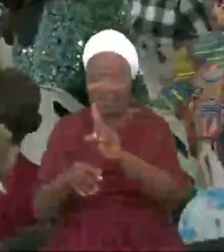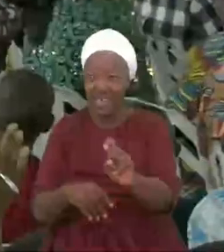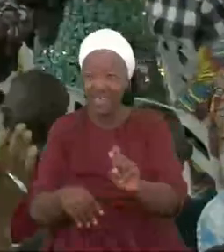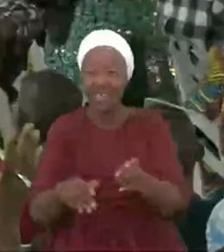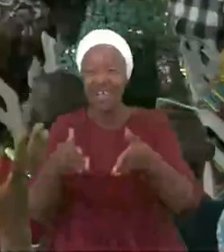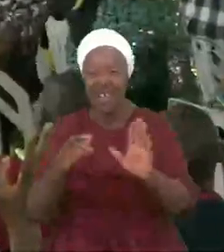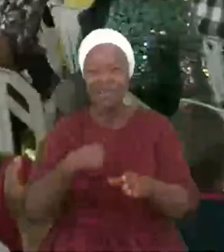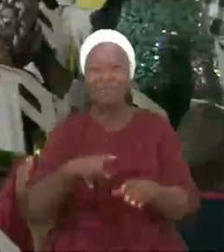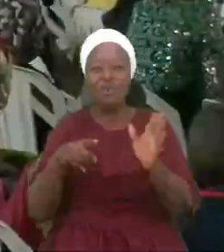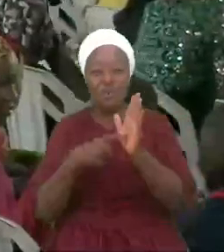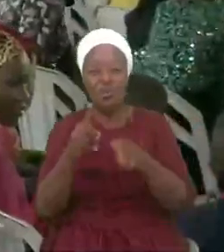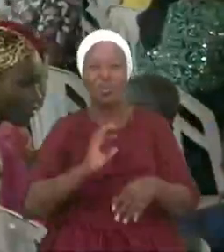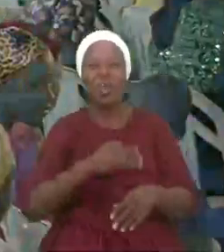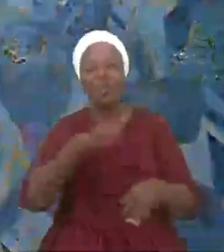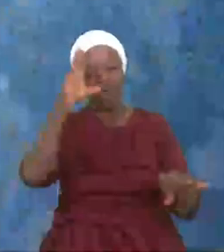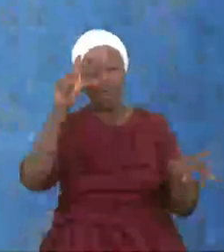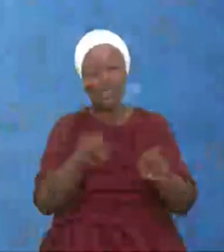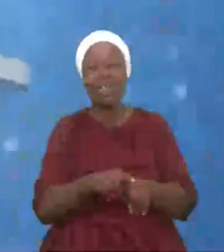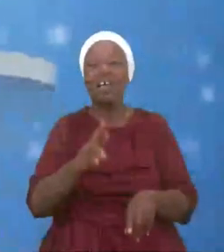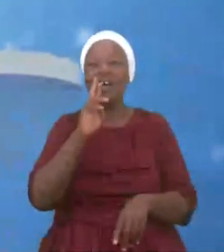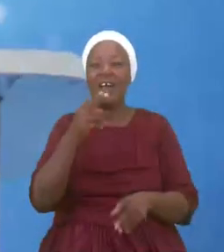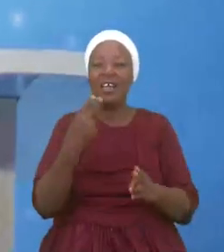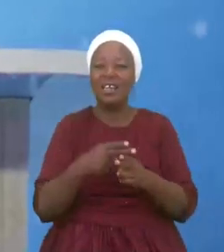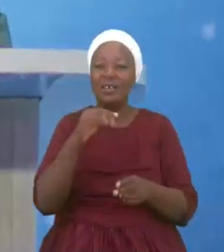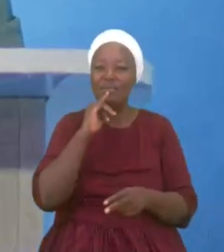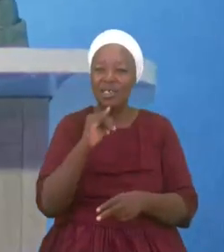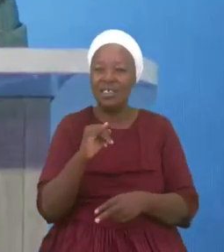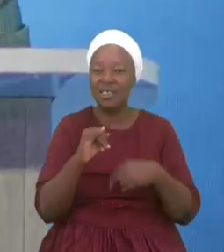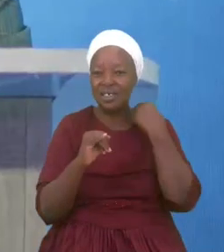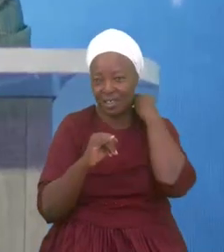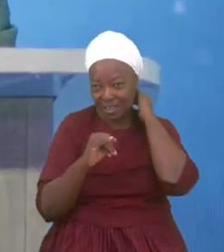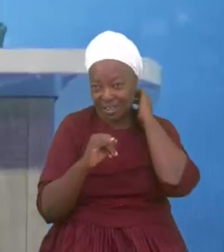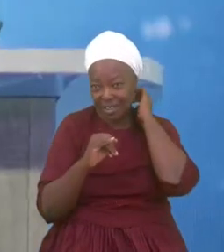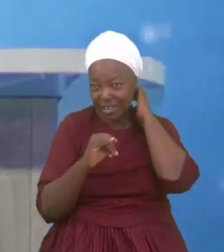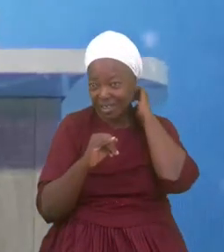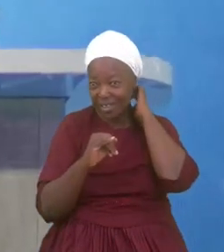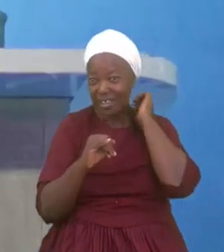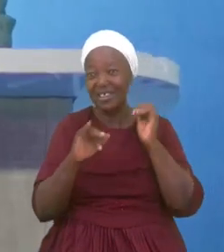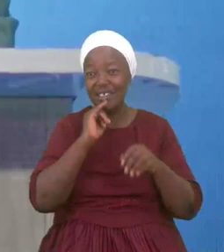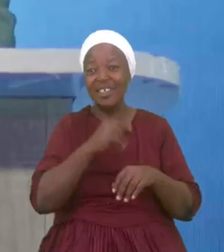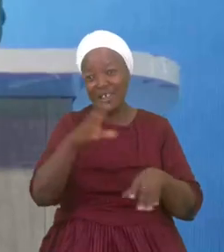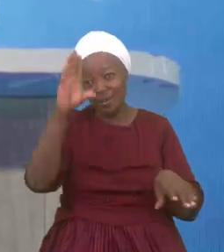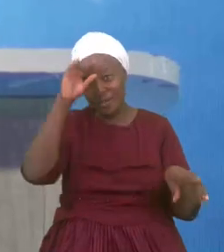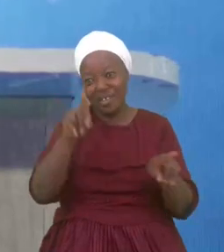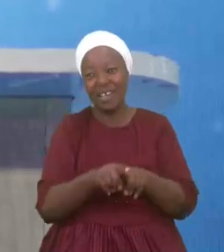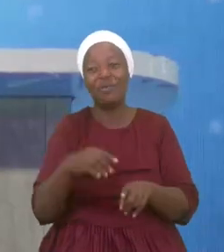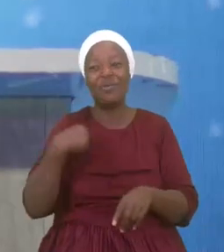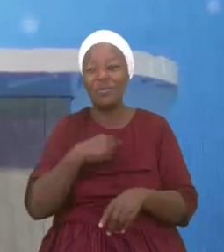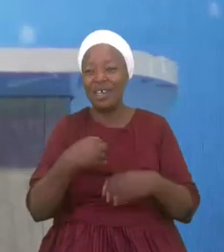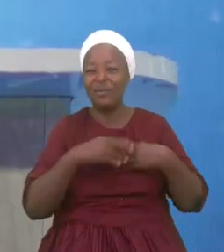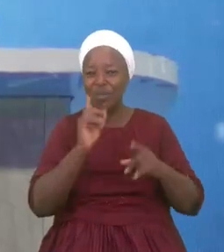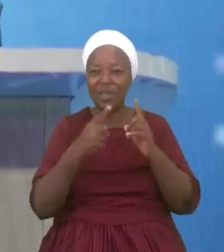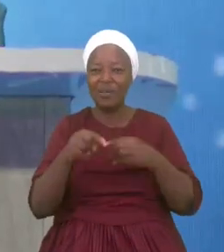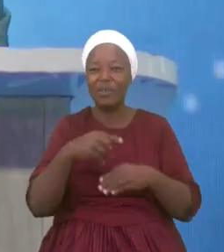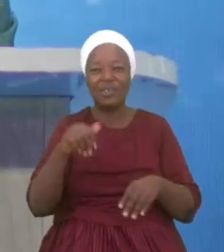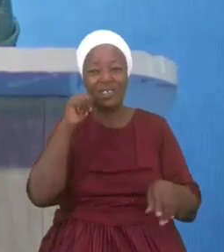quelqu'un est en retard et si quelqu'un retard et celui qui est dehors et va t'ouvrir la porte pour